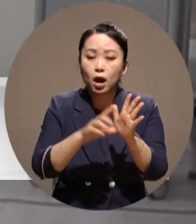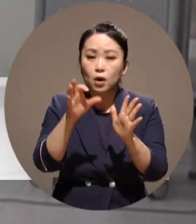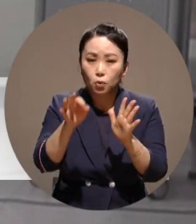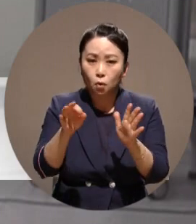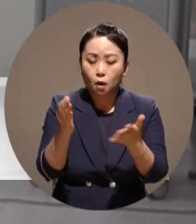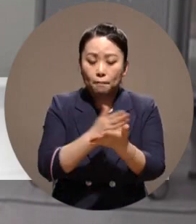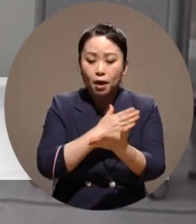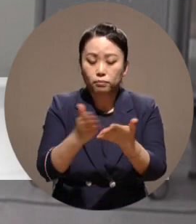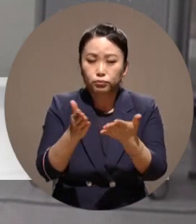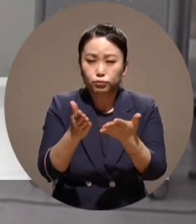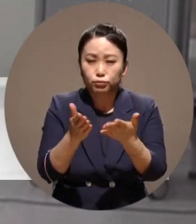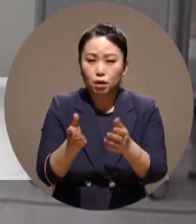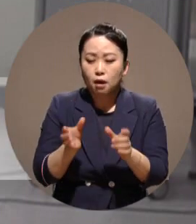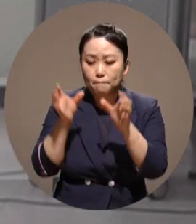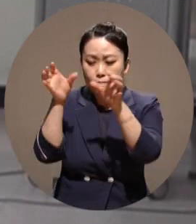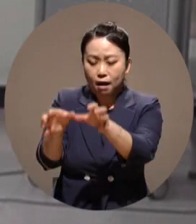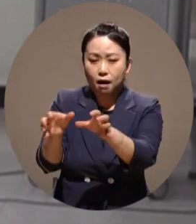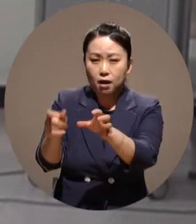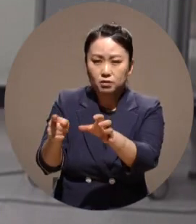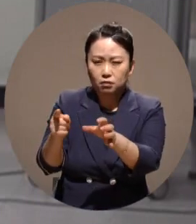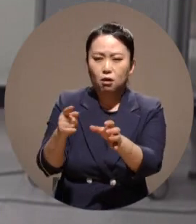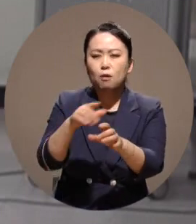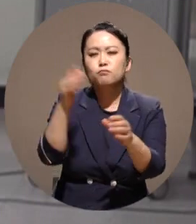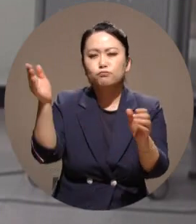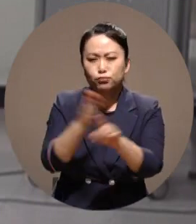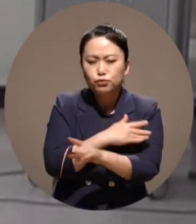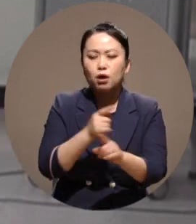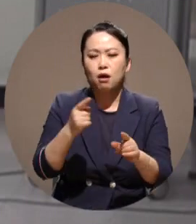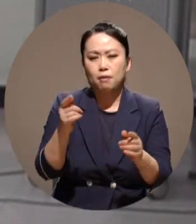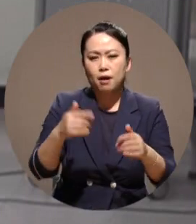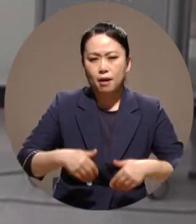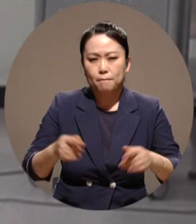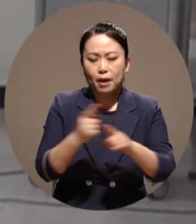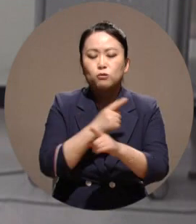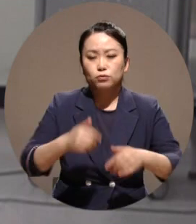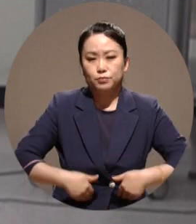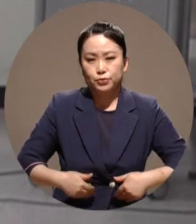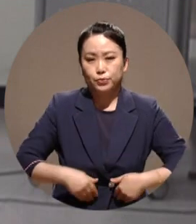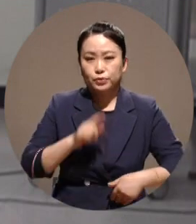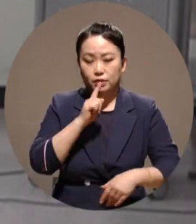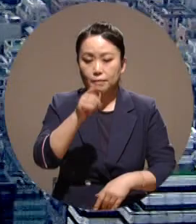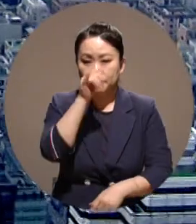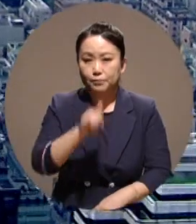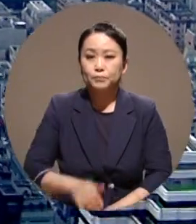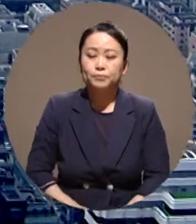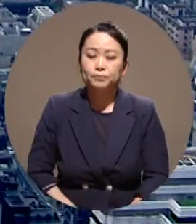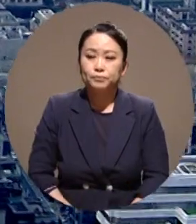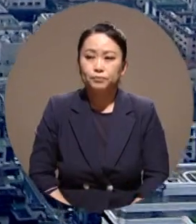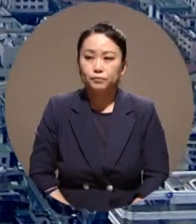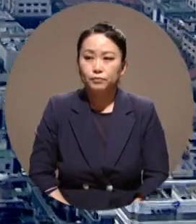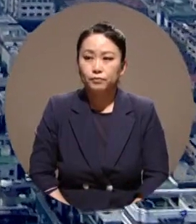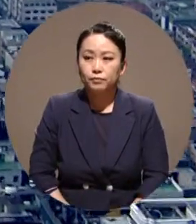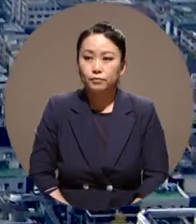바로잡아야 한다는 주장이 제기됐습니다. 전주문화방송 조수영 기자가 보도합니다.